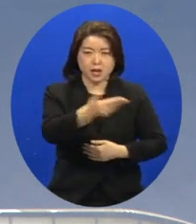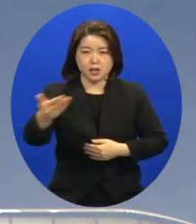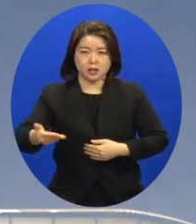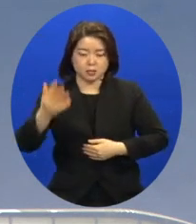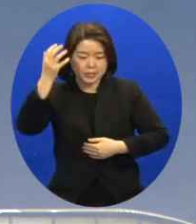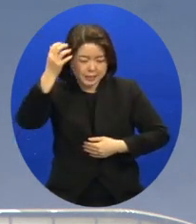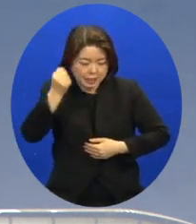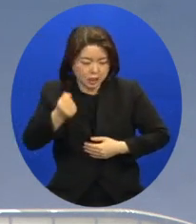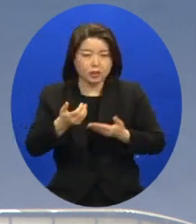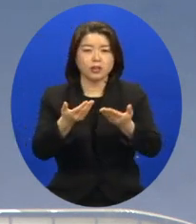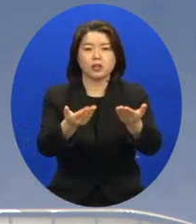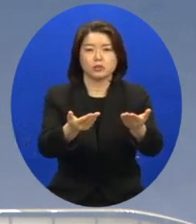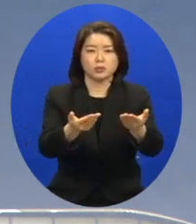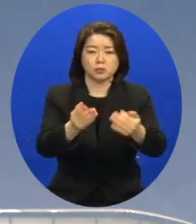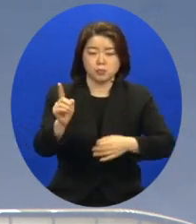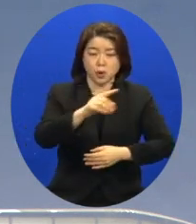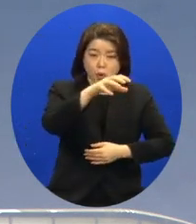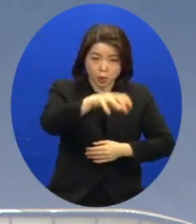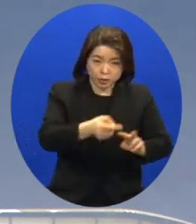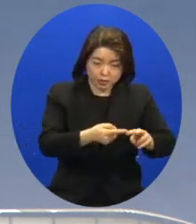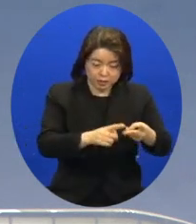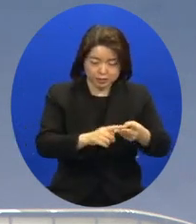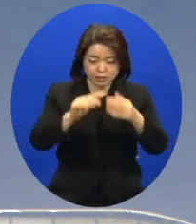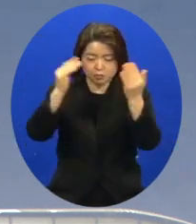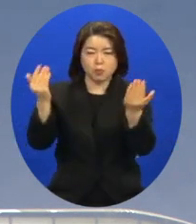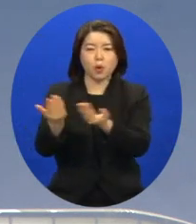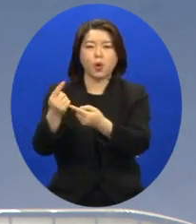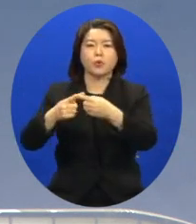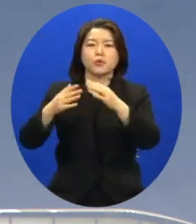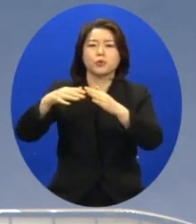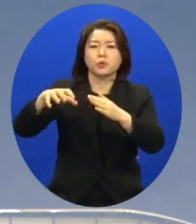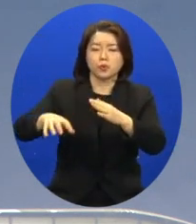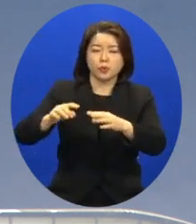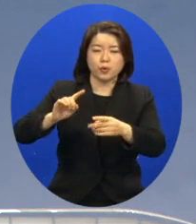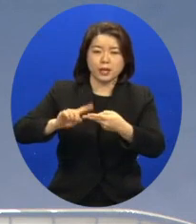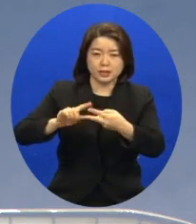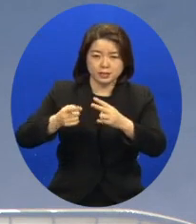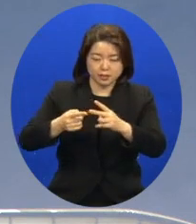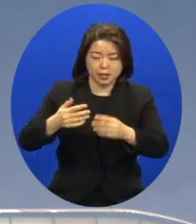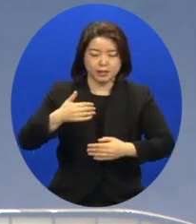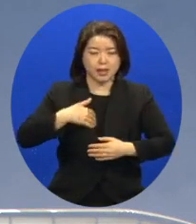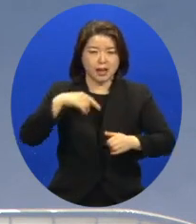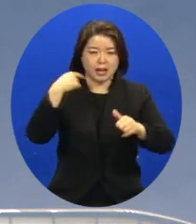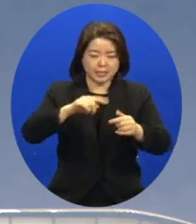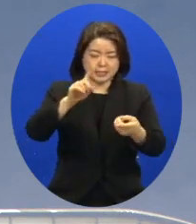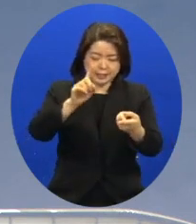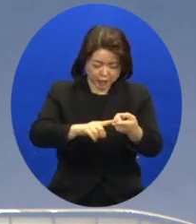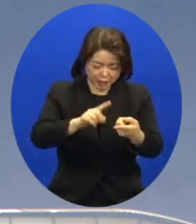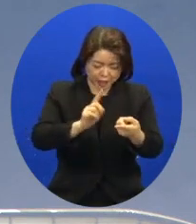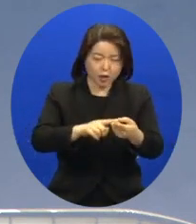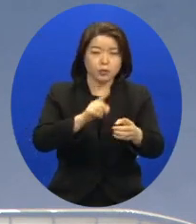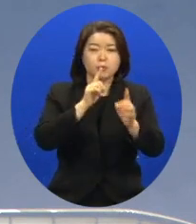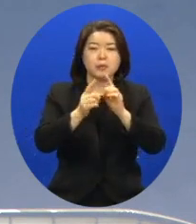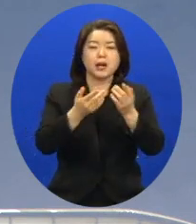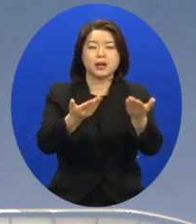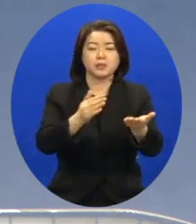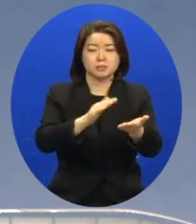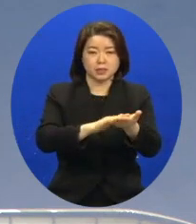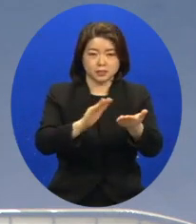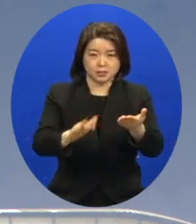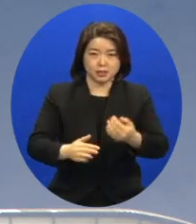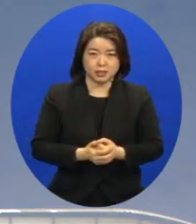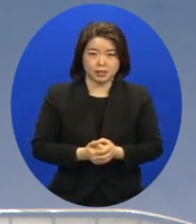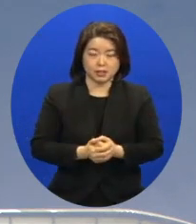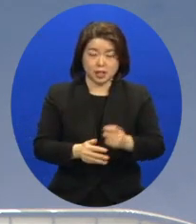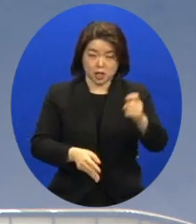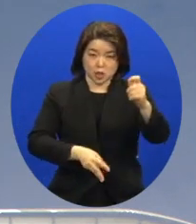것입니다. 어디에서나 모든 교회에서 내가 가르치는 그대로 말입니다. 다시 말하면 고린도